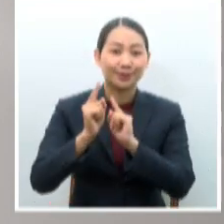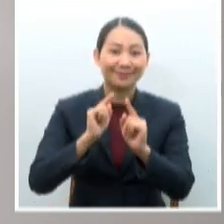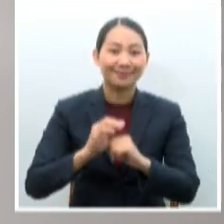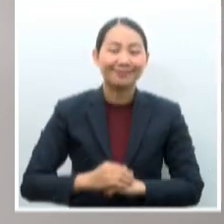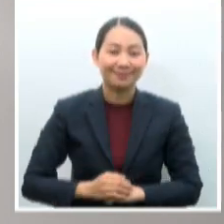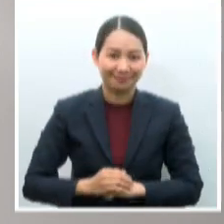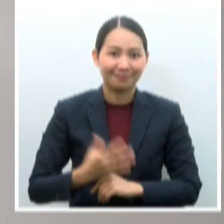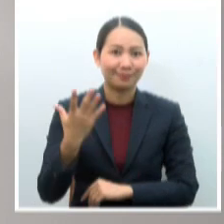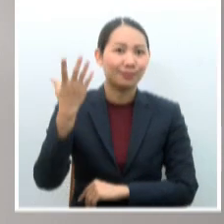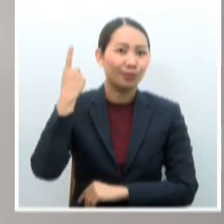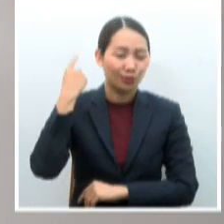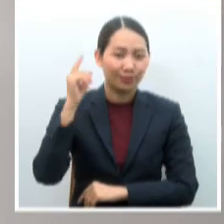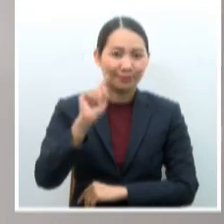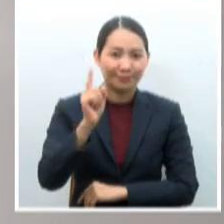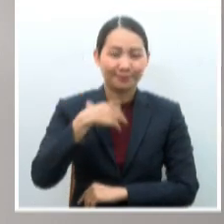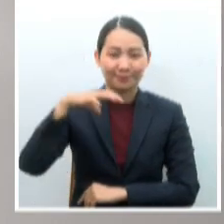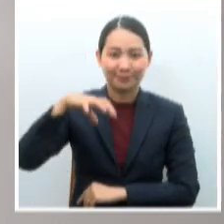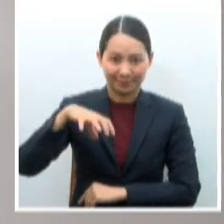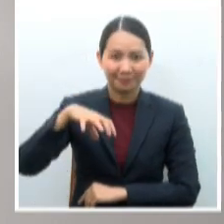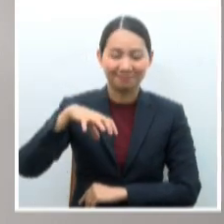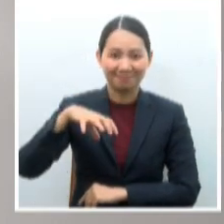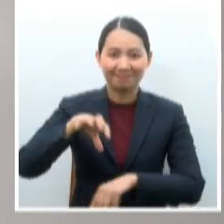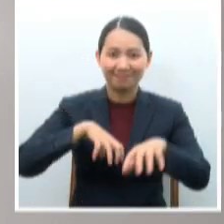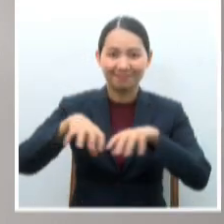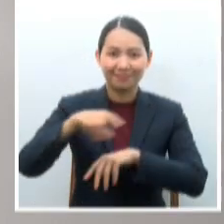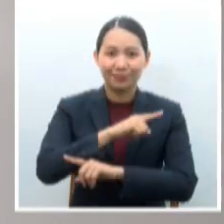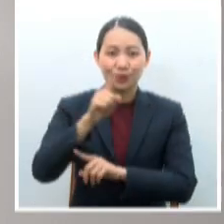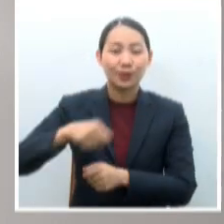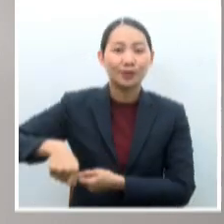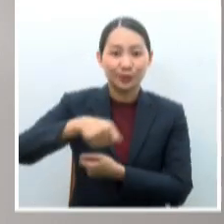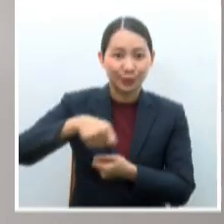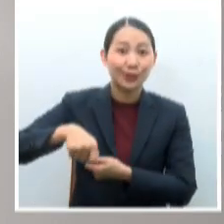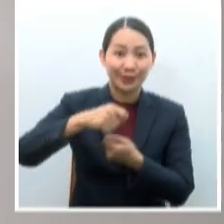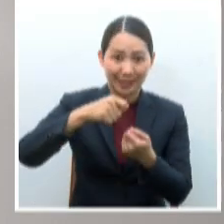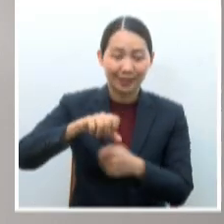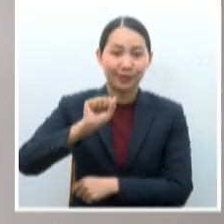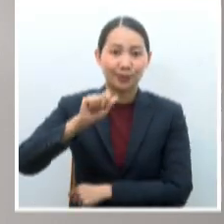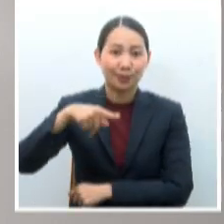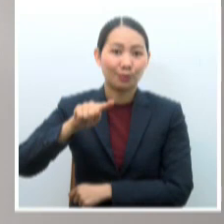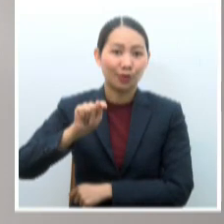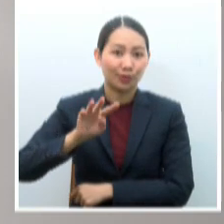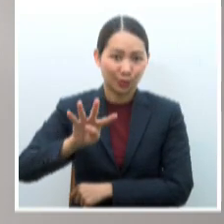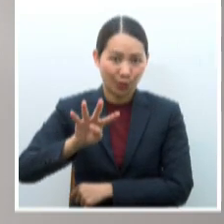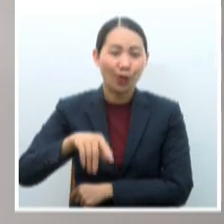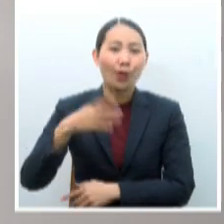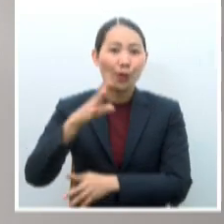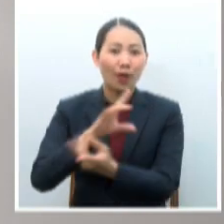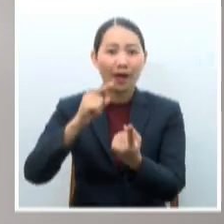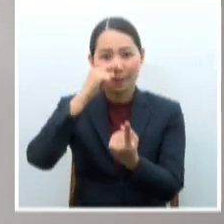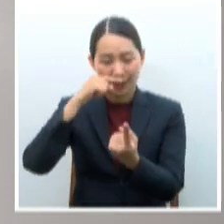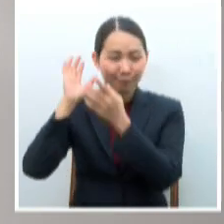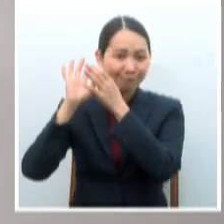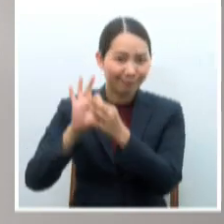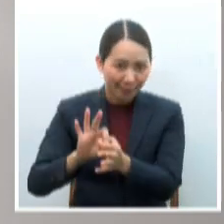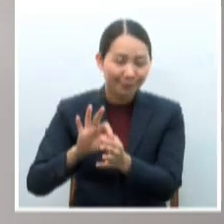พื้นฐานของเราค่ะได้มีการจัดงานประเพณีสงกรานต์สปทสืบสานวัฒนธรรมไทยค่ะซึ่งในวันนี้นะคะเราจะนำทุกท่าน